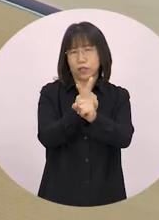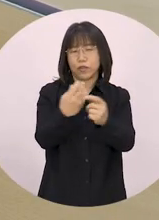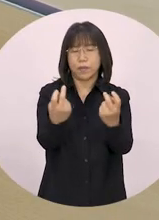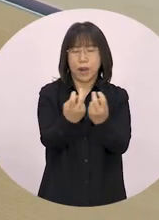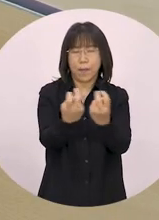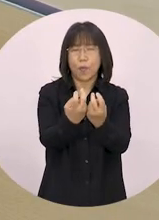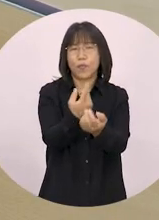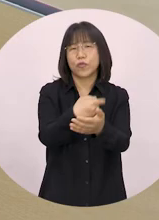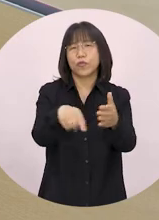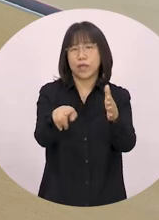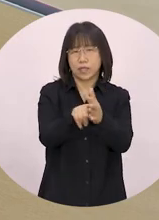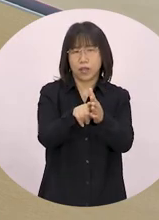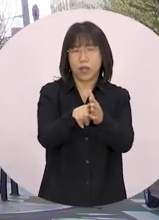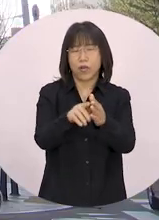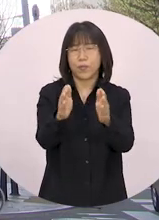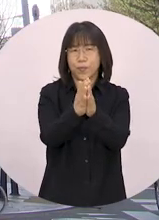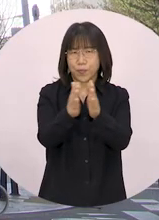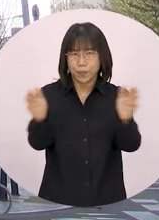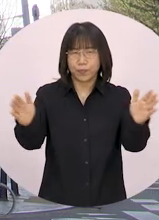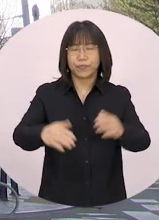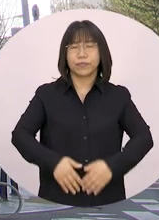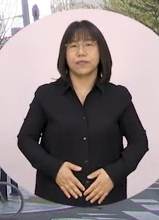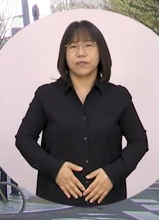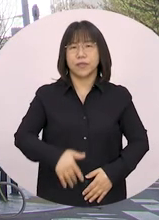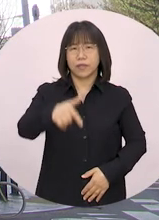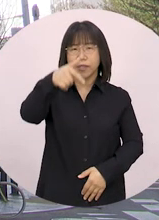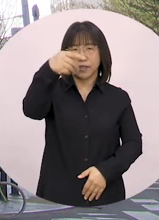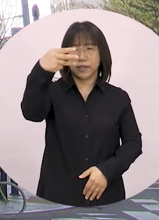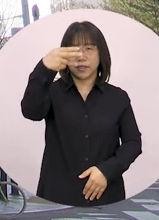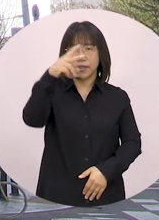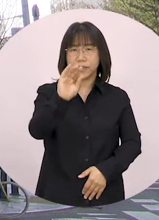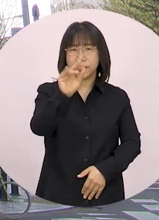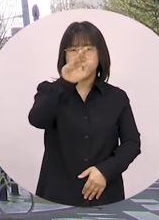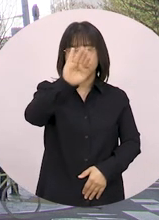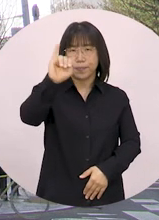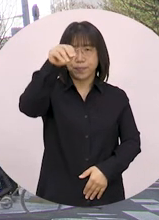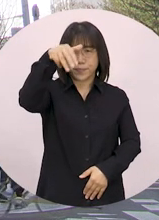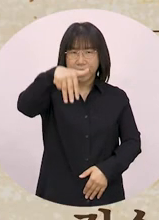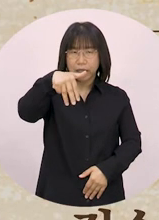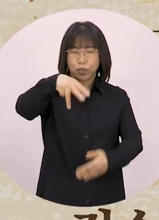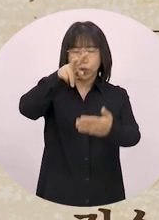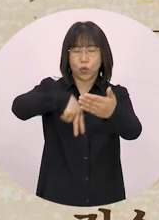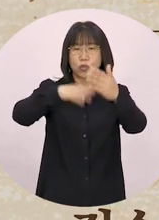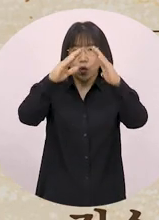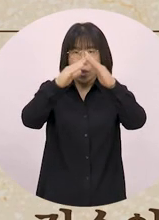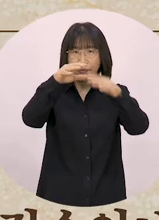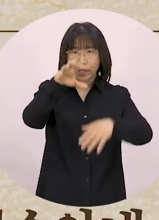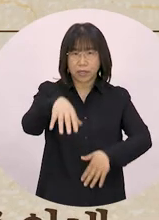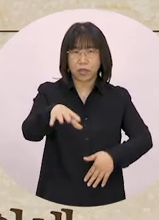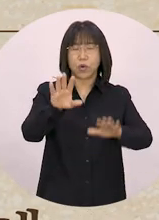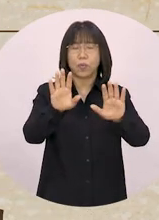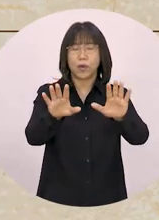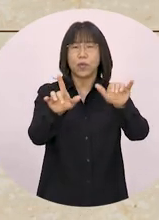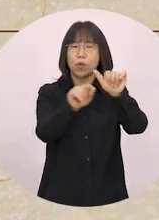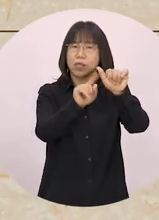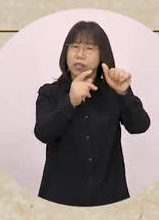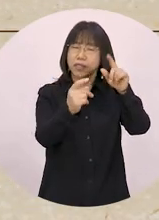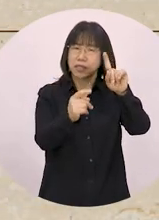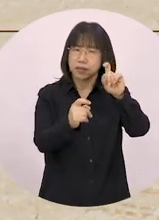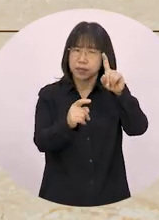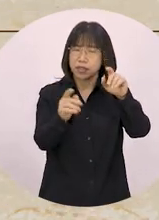치유하는 방안을 모색하기 위해 마련됐습니다. 먼저 강서 구립 등빛도서관에서는 오는 5월 11일부터